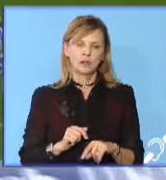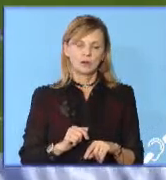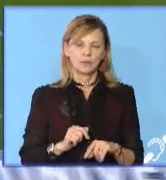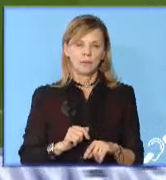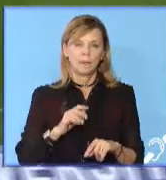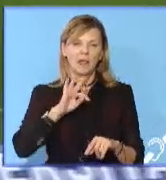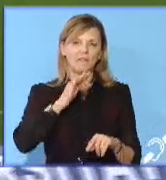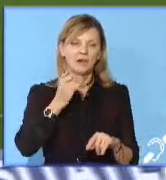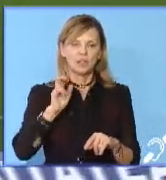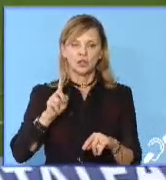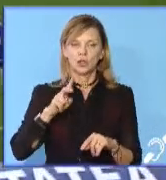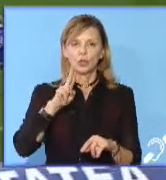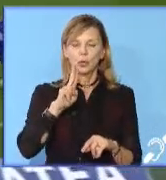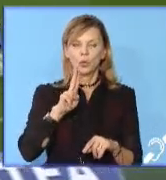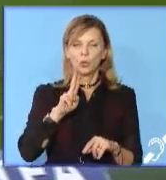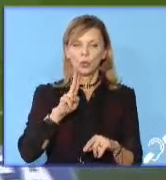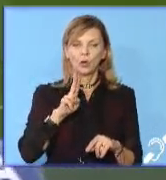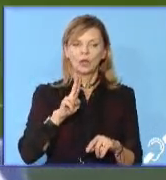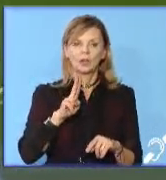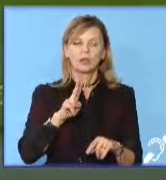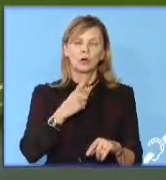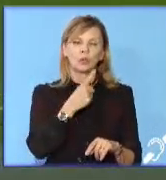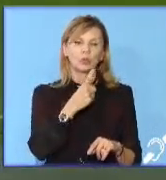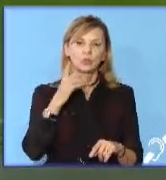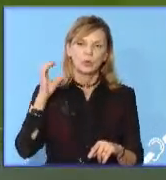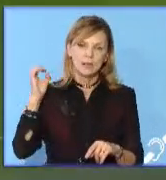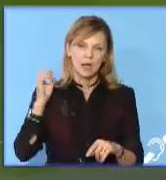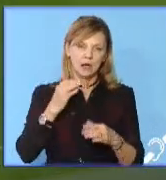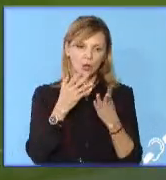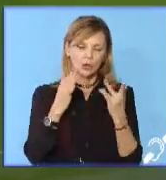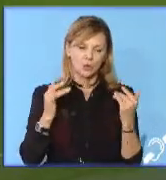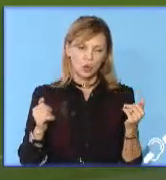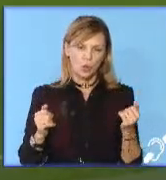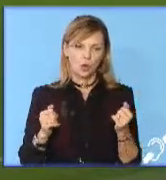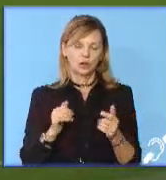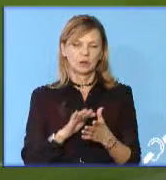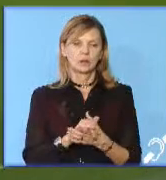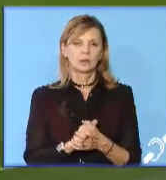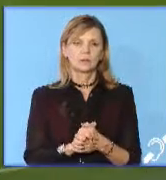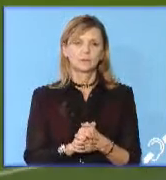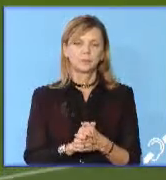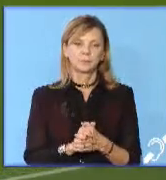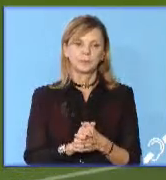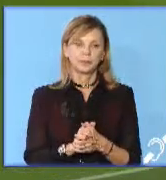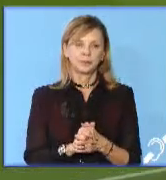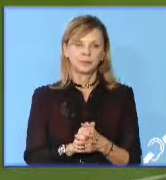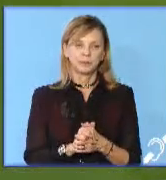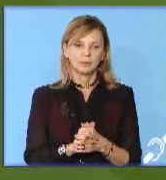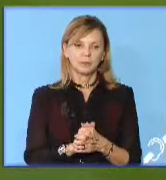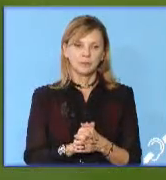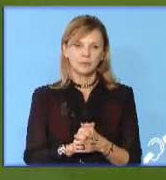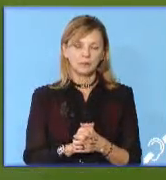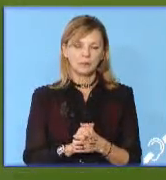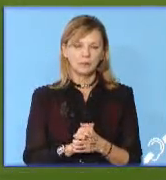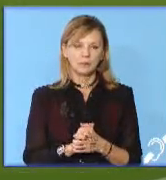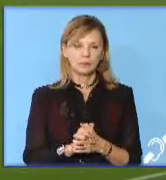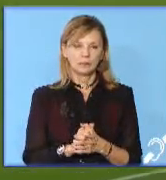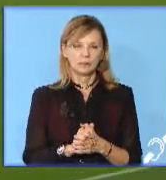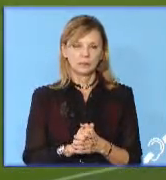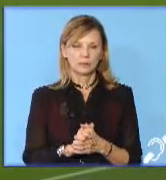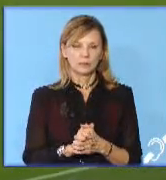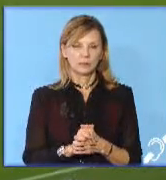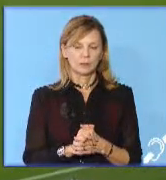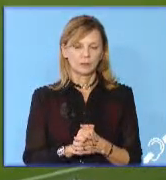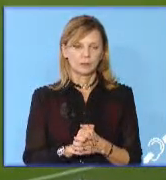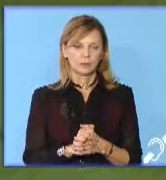golgheterul Craiovei a reușit o execuție excelentă, un volet din întoarcere direct în vincul porții adverse, la care Butean și Găman au făcut un